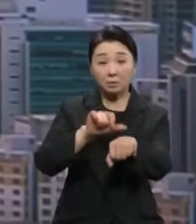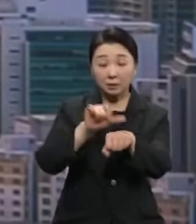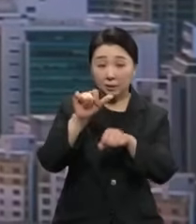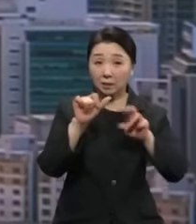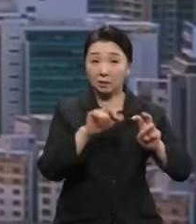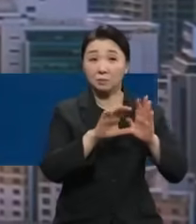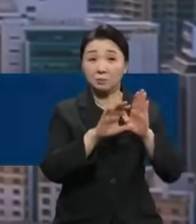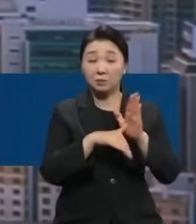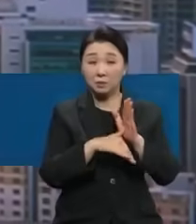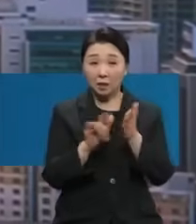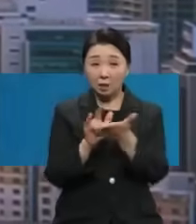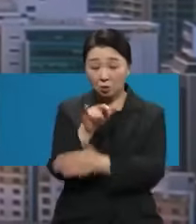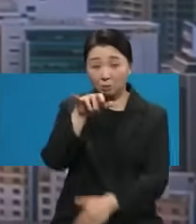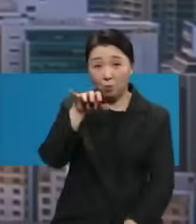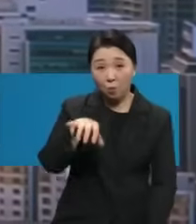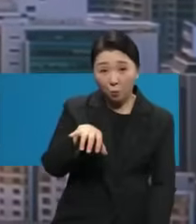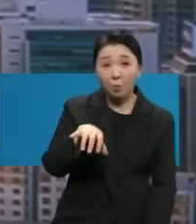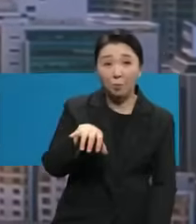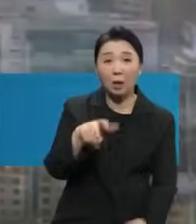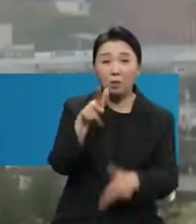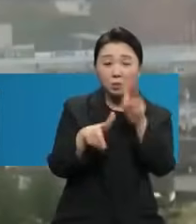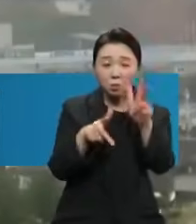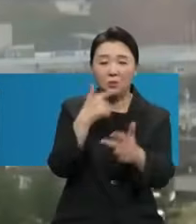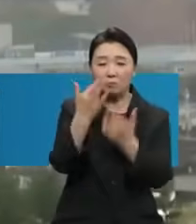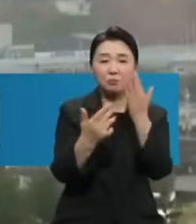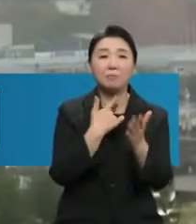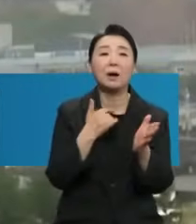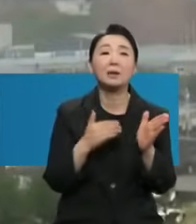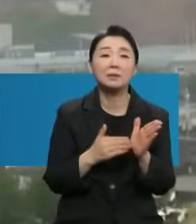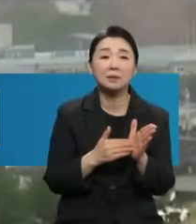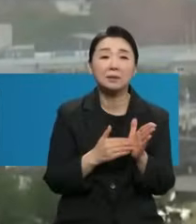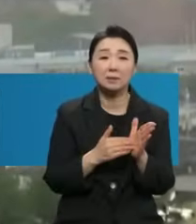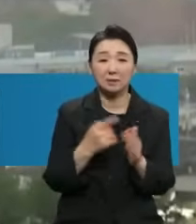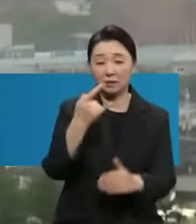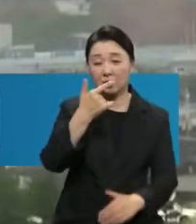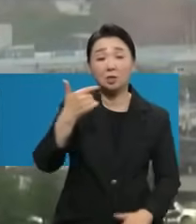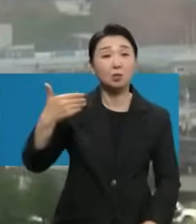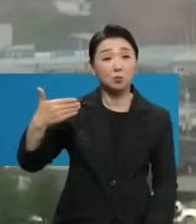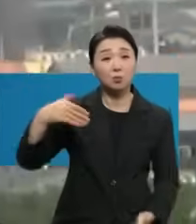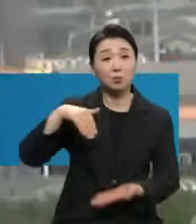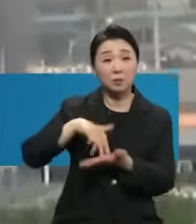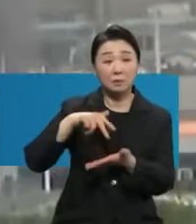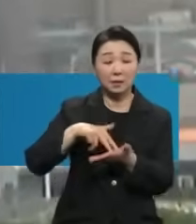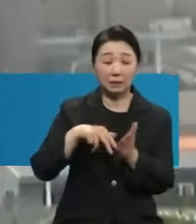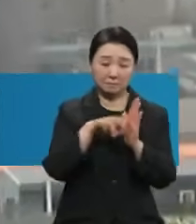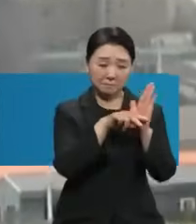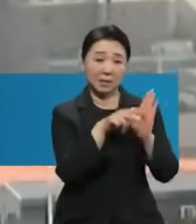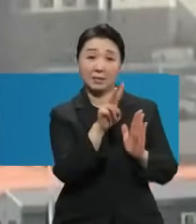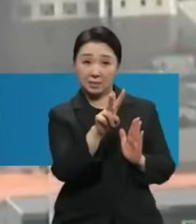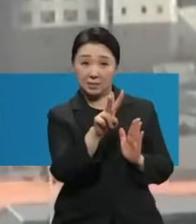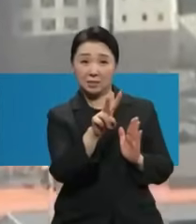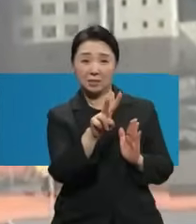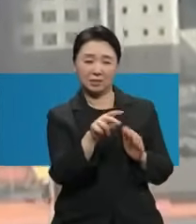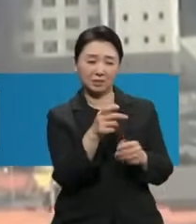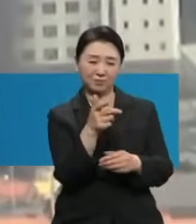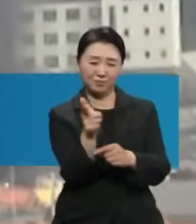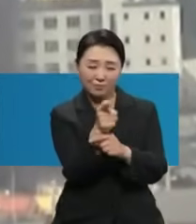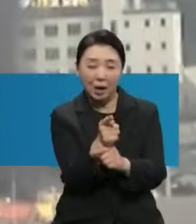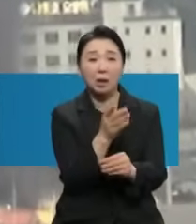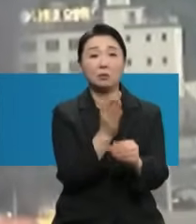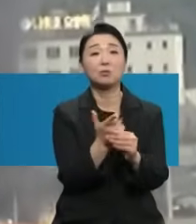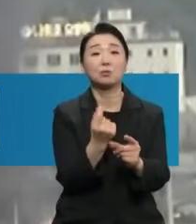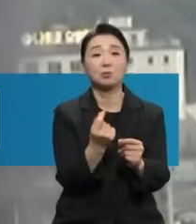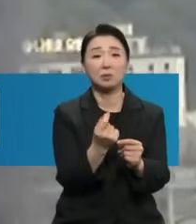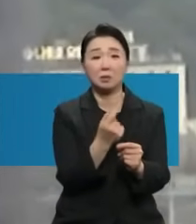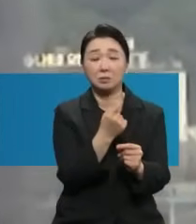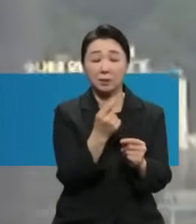5시 반쯤 김포시 대곤면의 한 공장에서 불이 났습니다. 소방당국은 대응 2단계를 발령해 진화 중에 있고